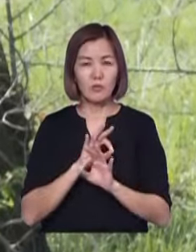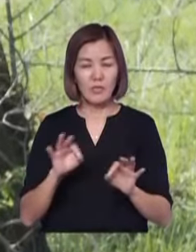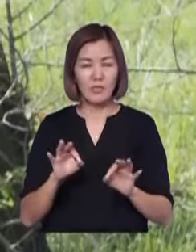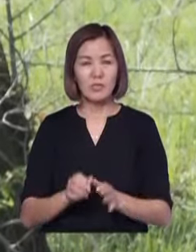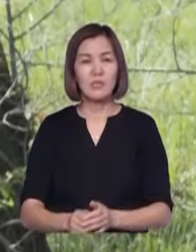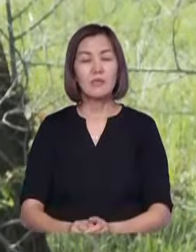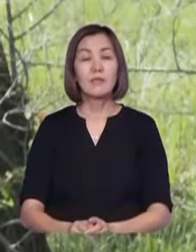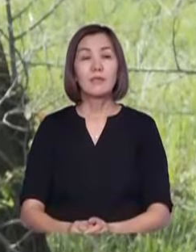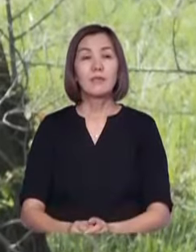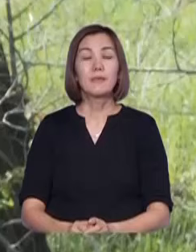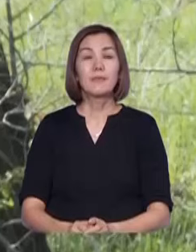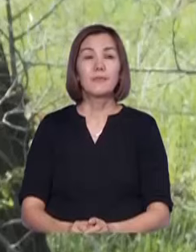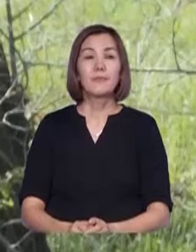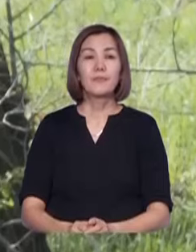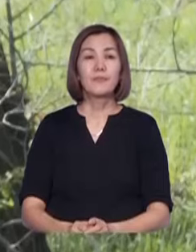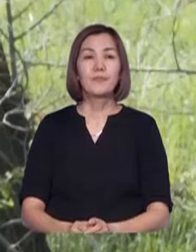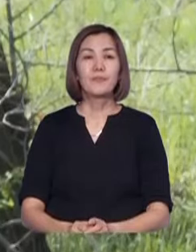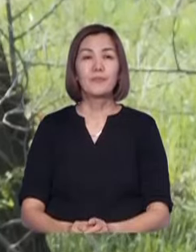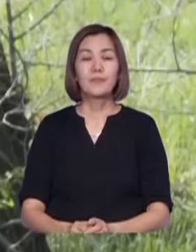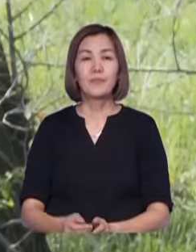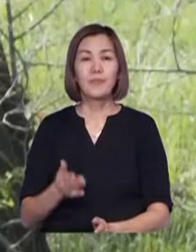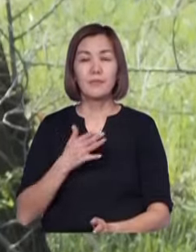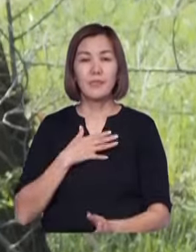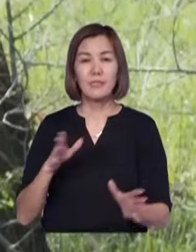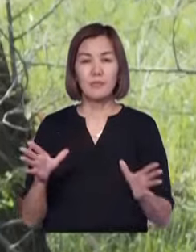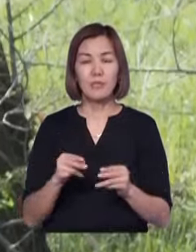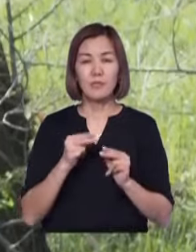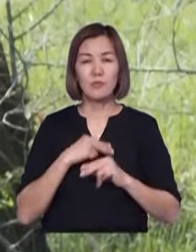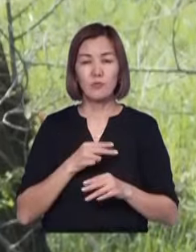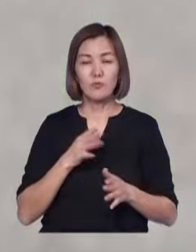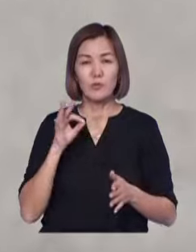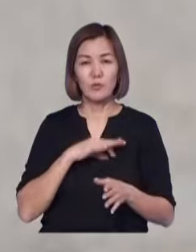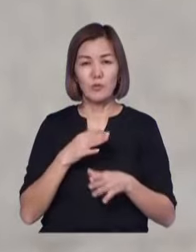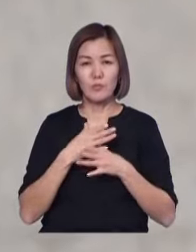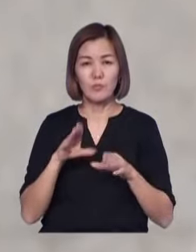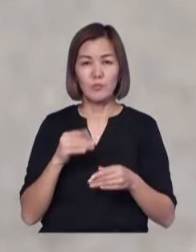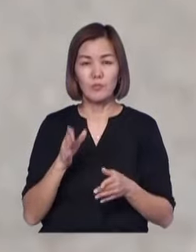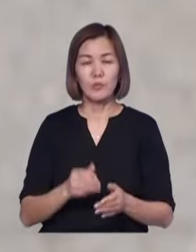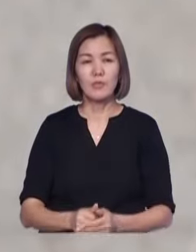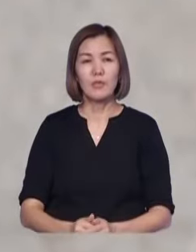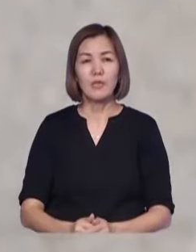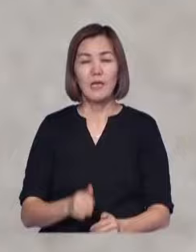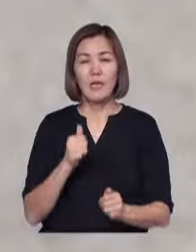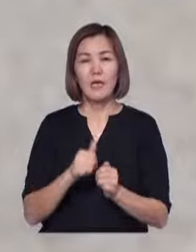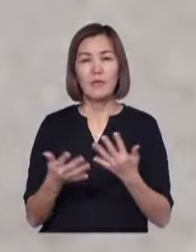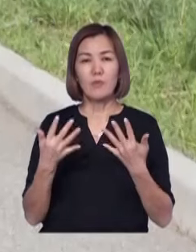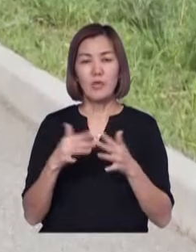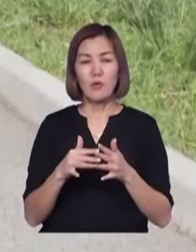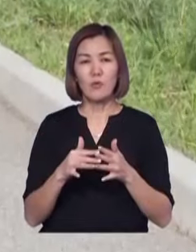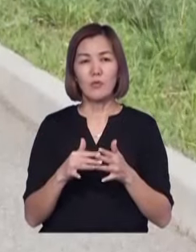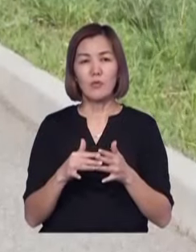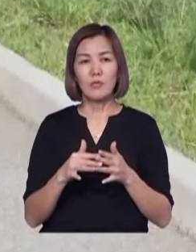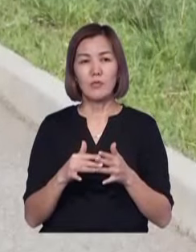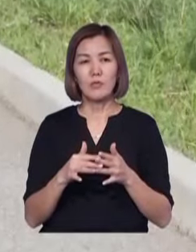осы біздің бірлестігімізден бәріміз үлесіміз қосамыз. Әрбір ауыл, ауылда қазір